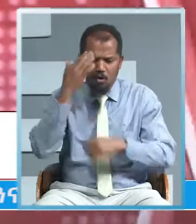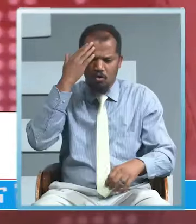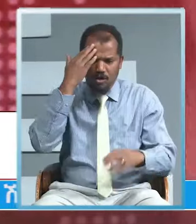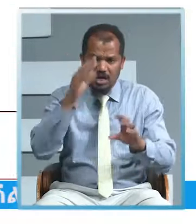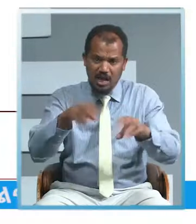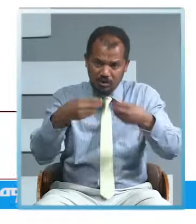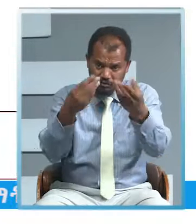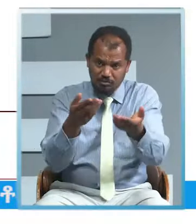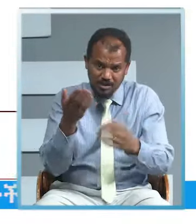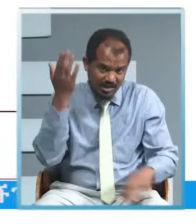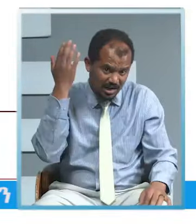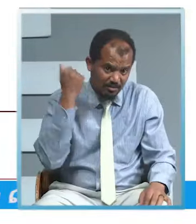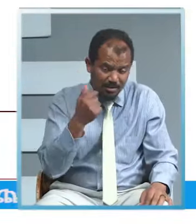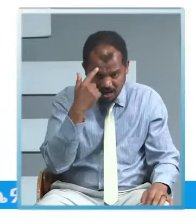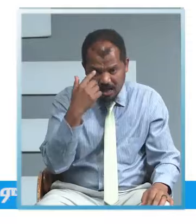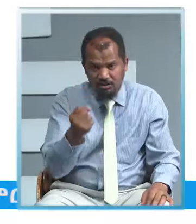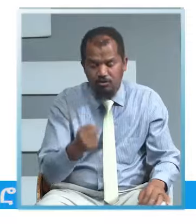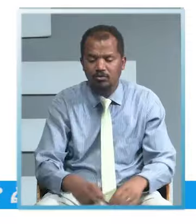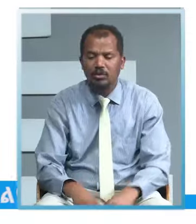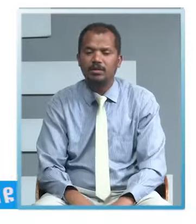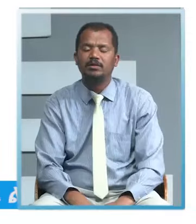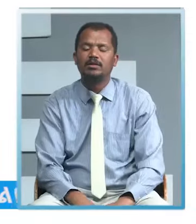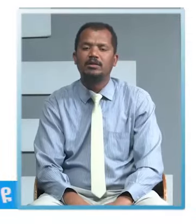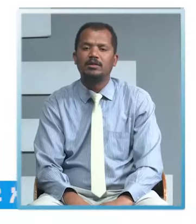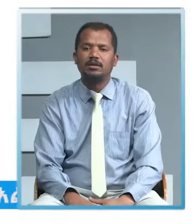እውቅና የሰጡበት እንደነበርም አስታውሷል።